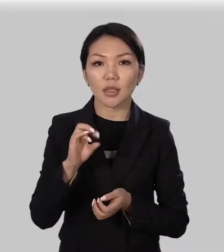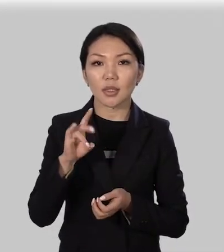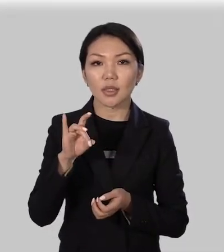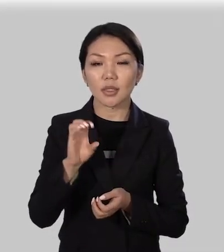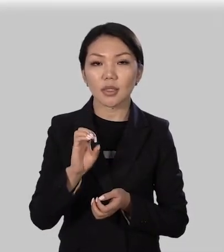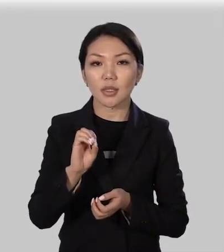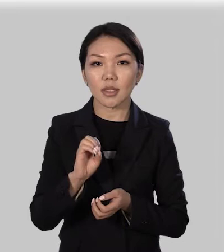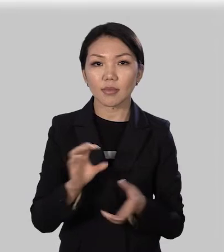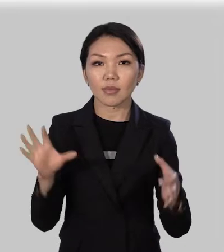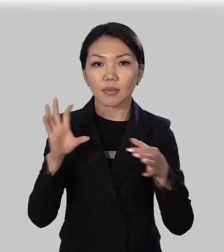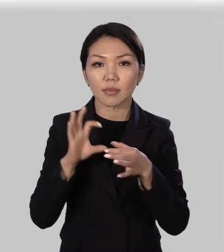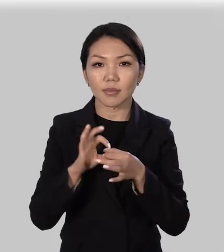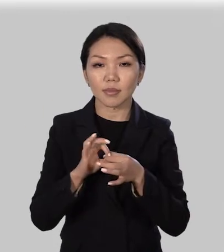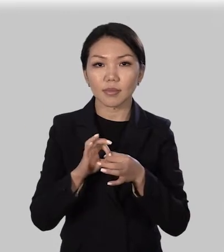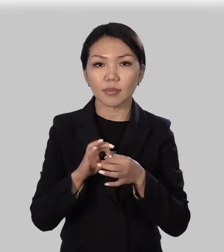соединительные.